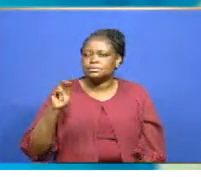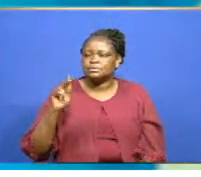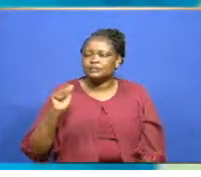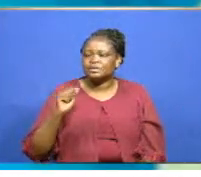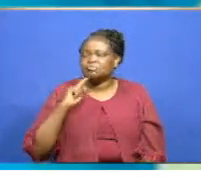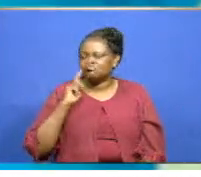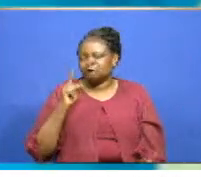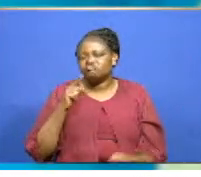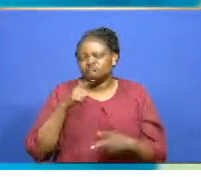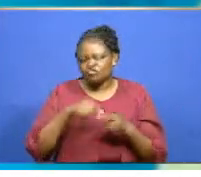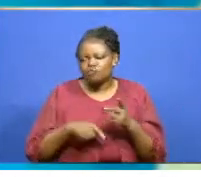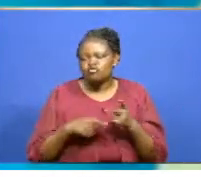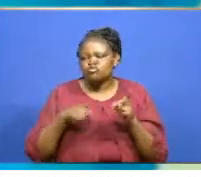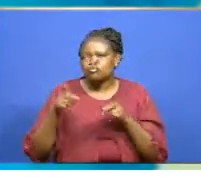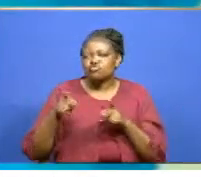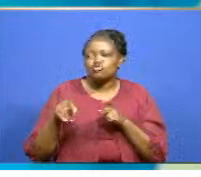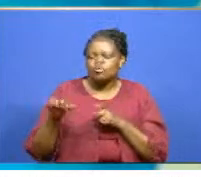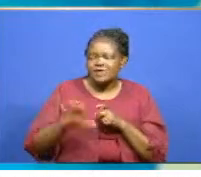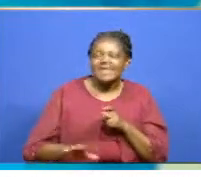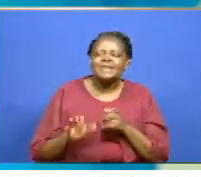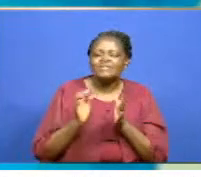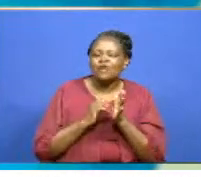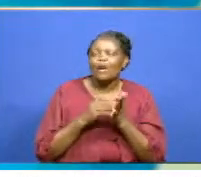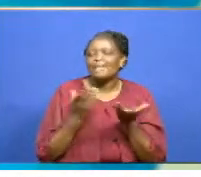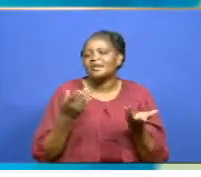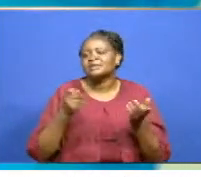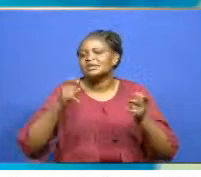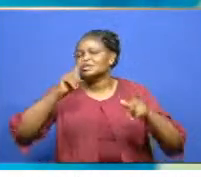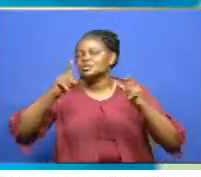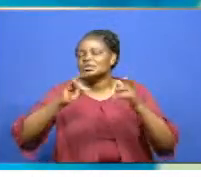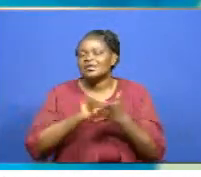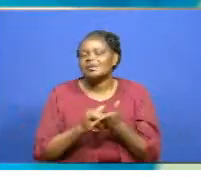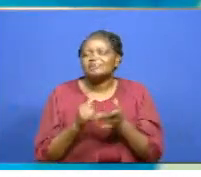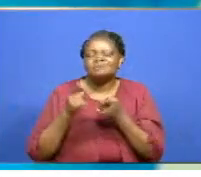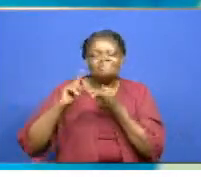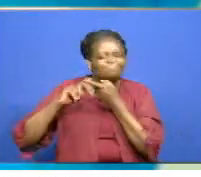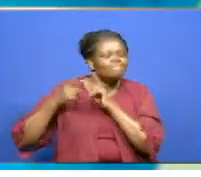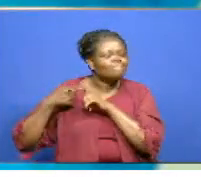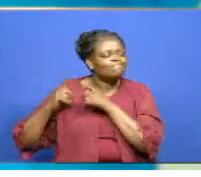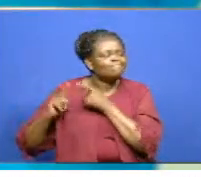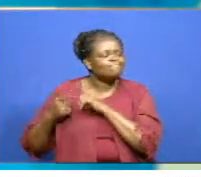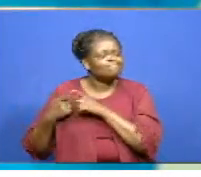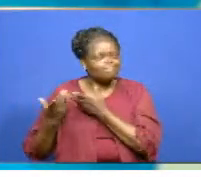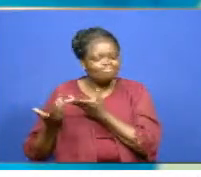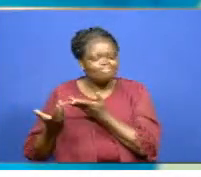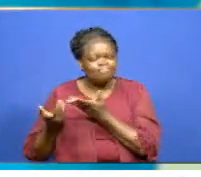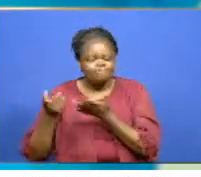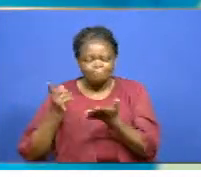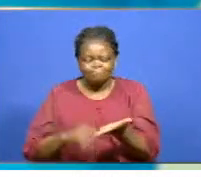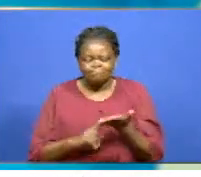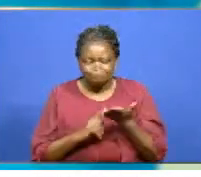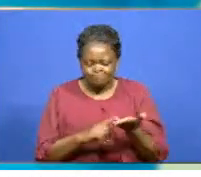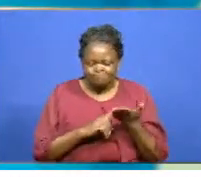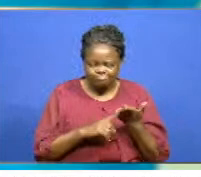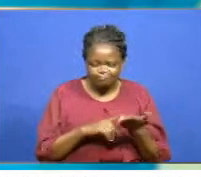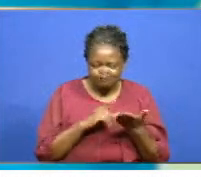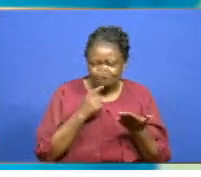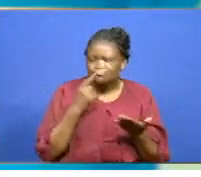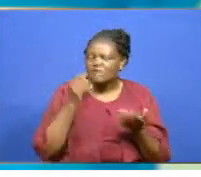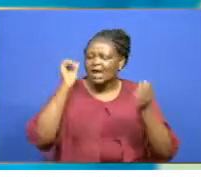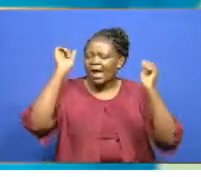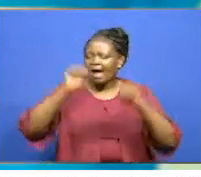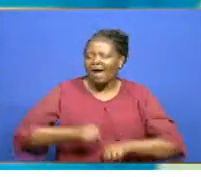wanasema pia wanataka wa control hili eneo. So hayo ndio maswali ambayo watakuwa wanajiuliza wenyewe kwa wenyewe, na wakipata majibu ya kwamba mimi